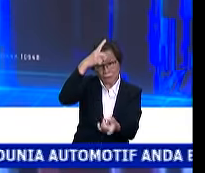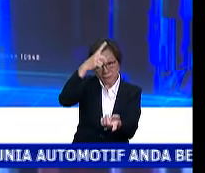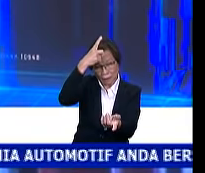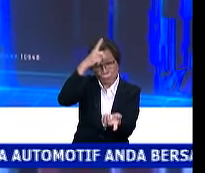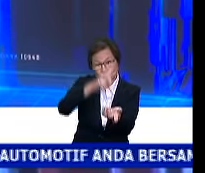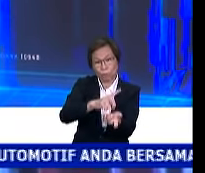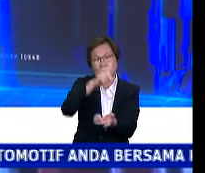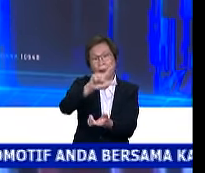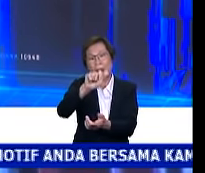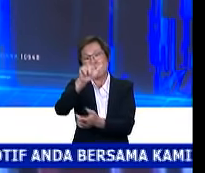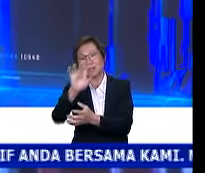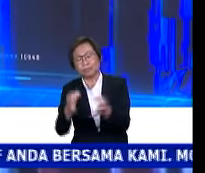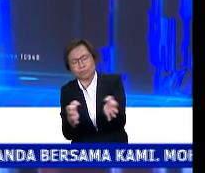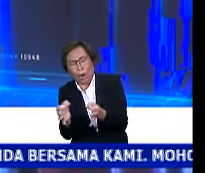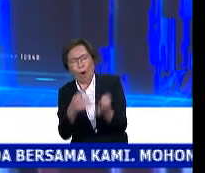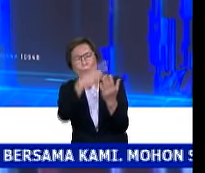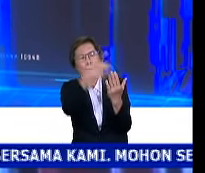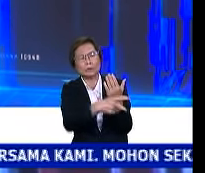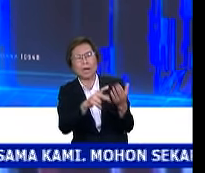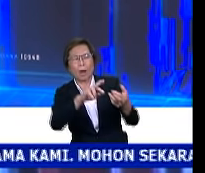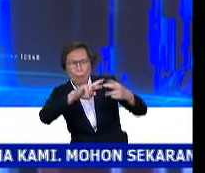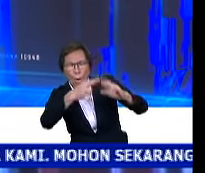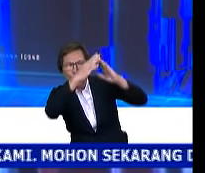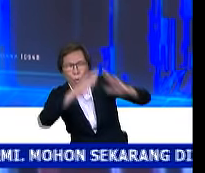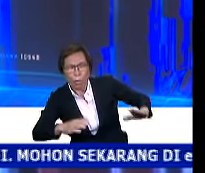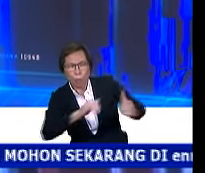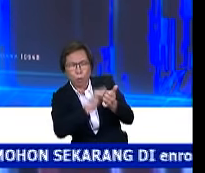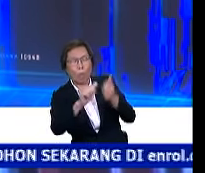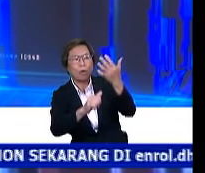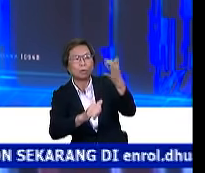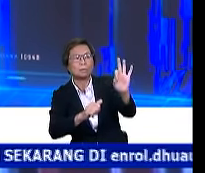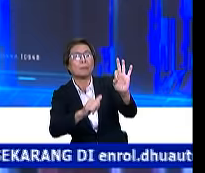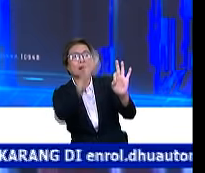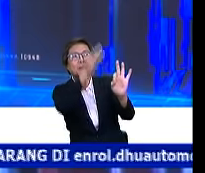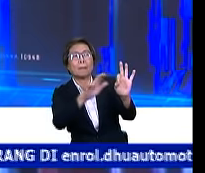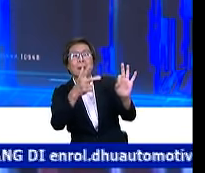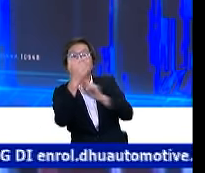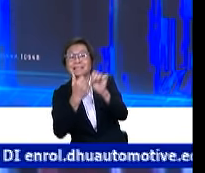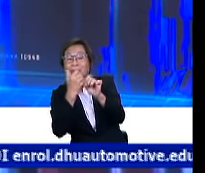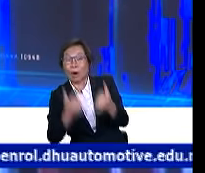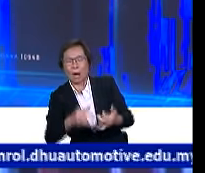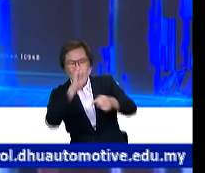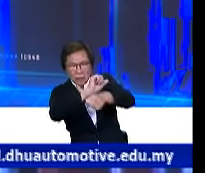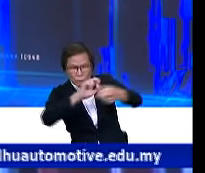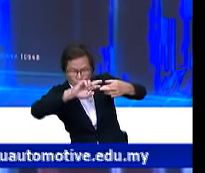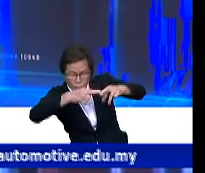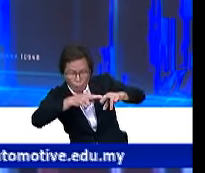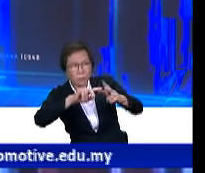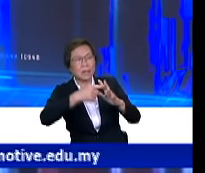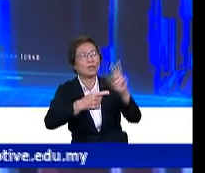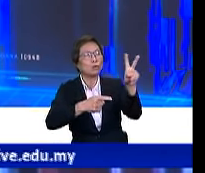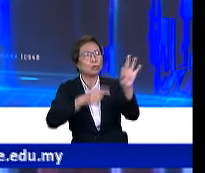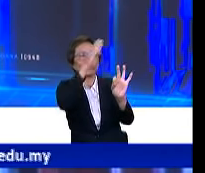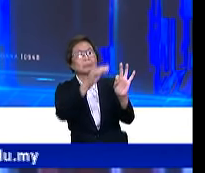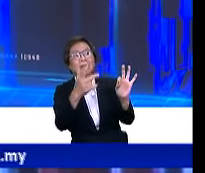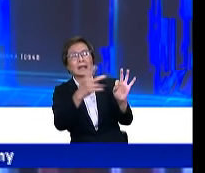Abdul Latif Ahmad menjelaskan projek itu diluluskan pada 19 Mac tahun ini. Kerja baik pulih bermula pada 29